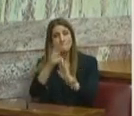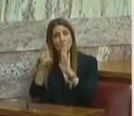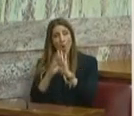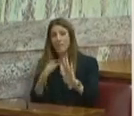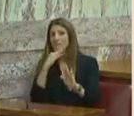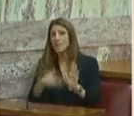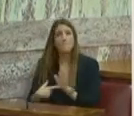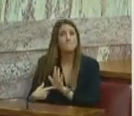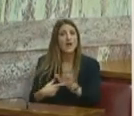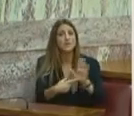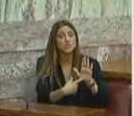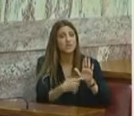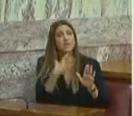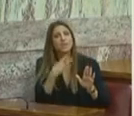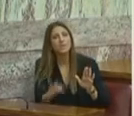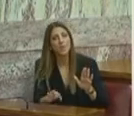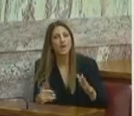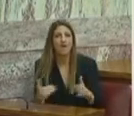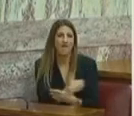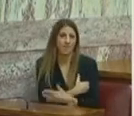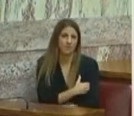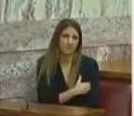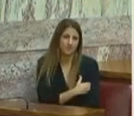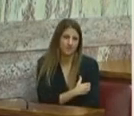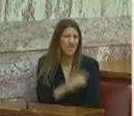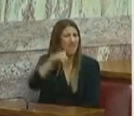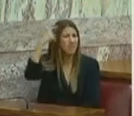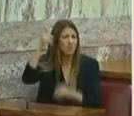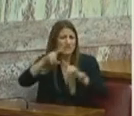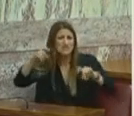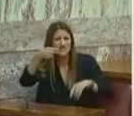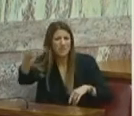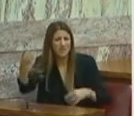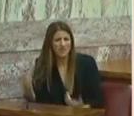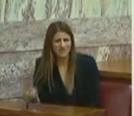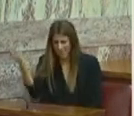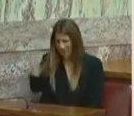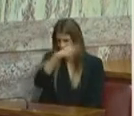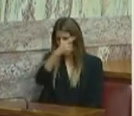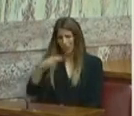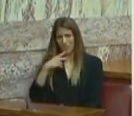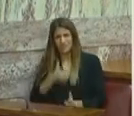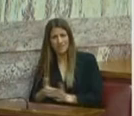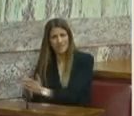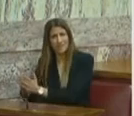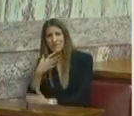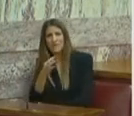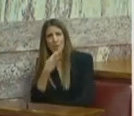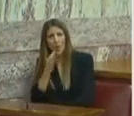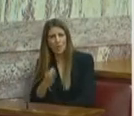υπάρχει φωνή για τη Χρυσή Αυγή. Τι είδους δημοκρατία είναι αυτή, αυτό κρίνεται με αλφαγιώτα.